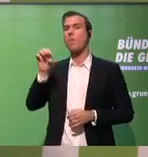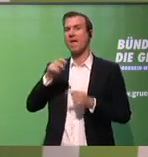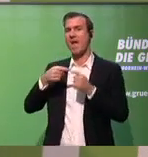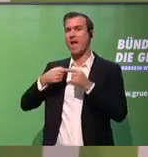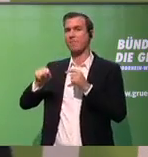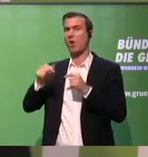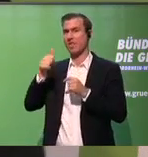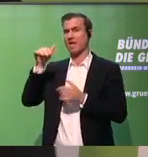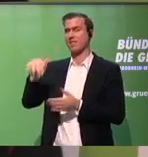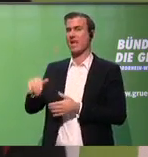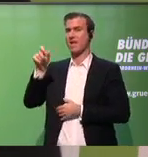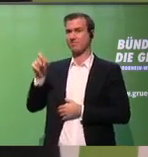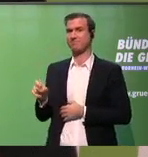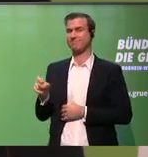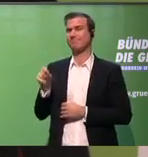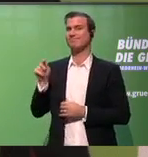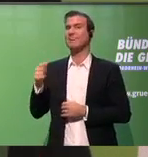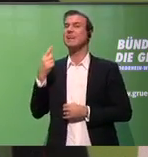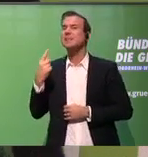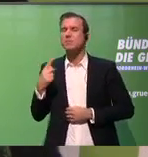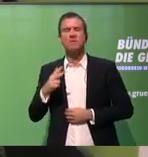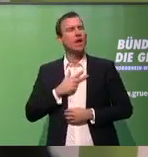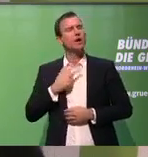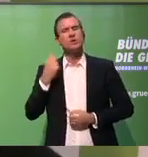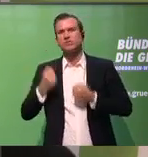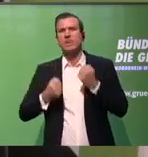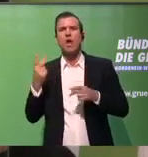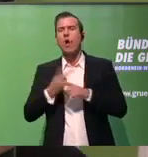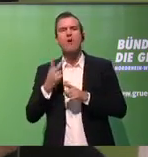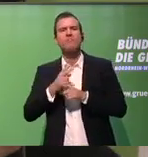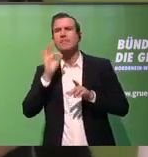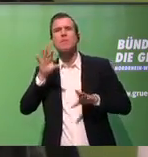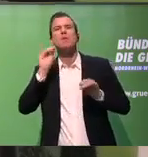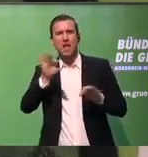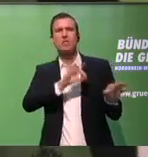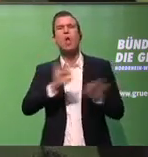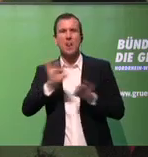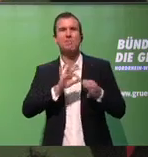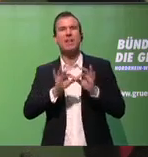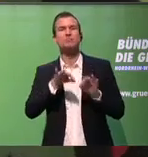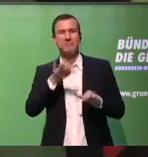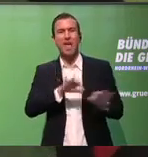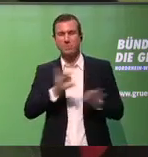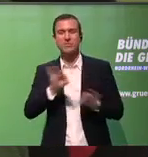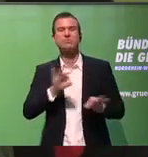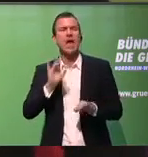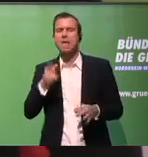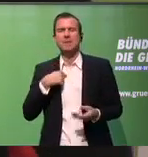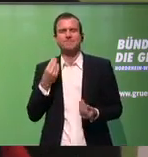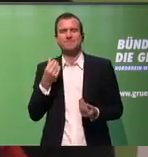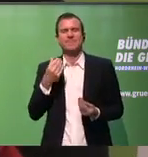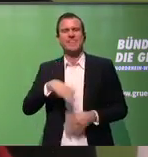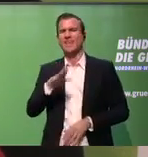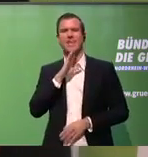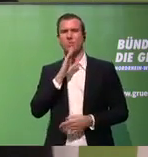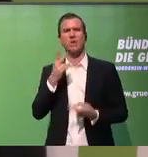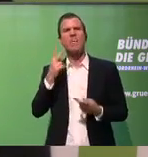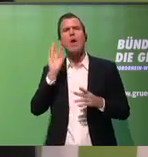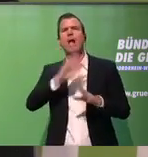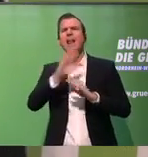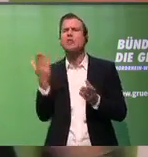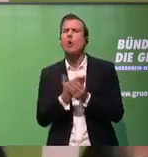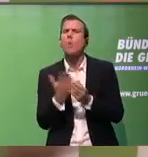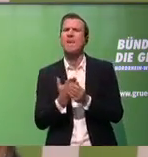Europaabgeordneten und der hat aber auch wirklich Schwierigkeiten, da mal hinterherzukommen. Der wird zwar übersetzt, aber ich glaube, da müssen wir noch viel, viel mehr tun, damit auch Dokumente, all